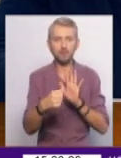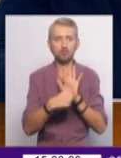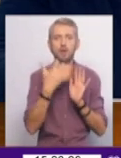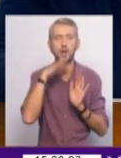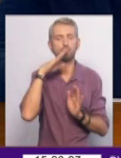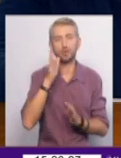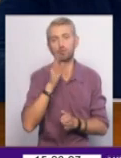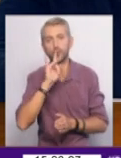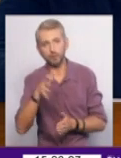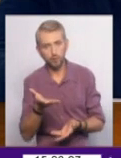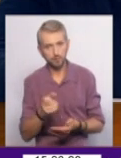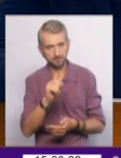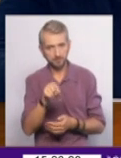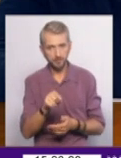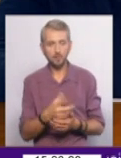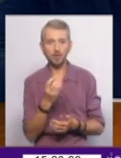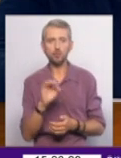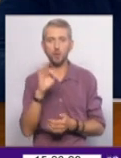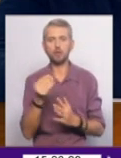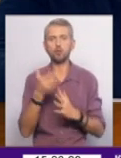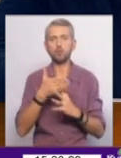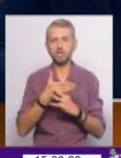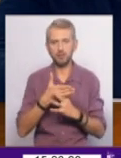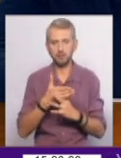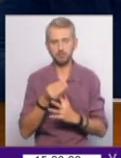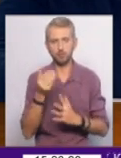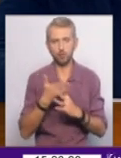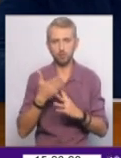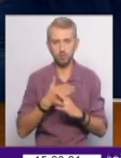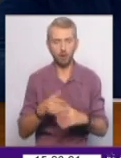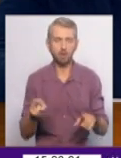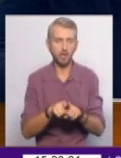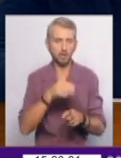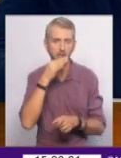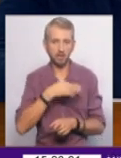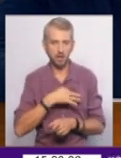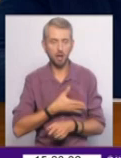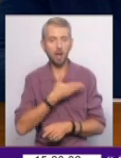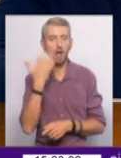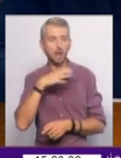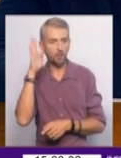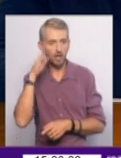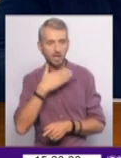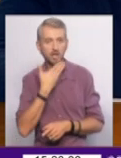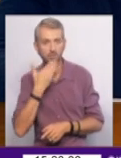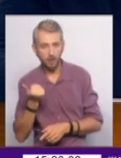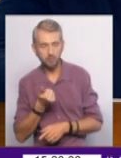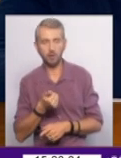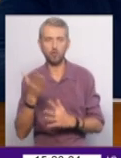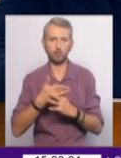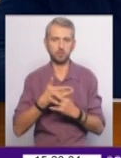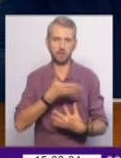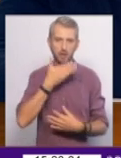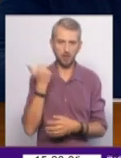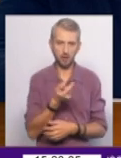водой. И еще... Насчет субсидий, по субсидиям, так сказали, нет горячей воды, нет субсидий,